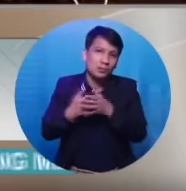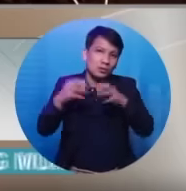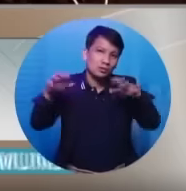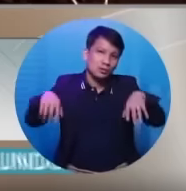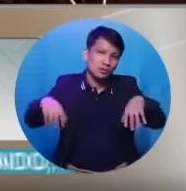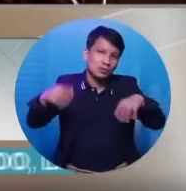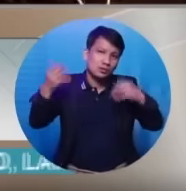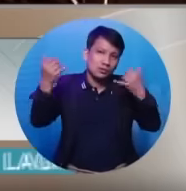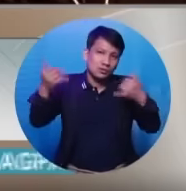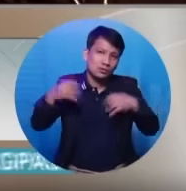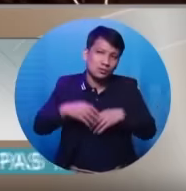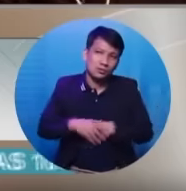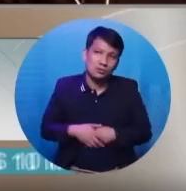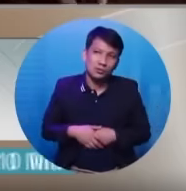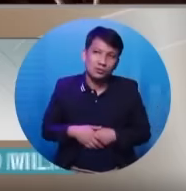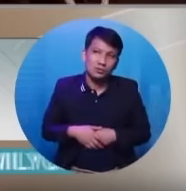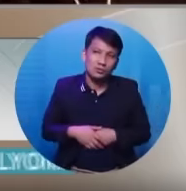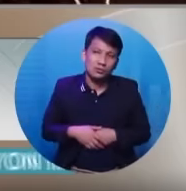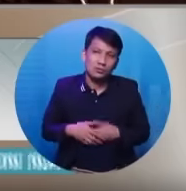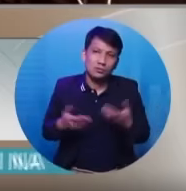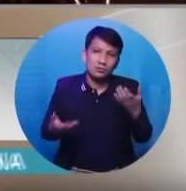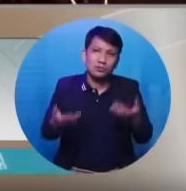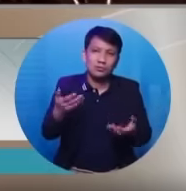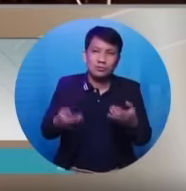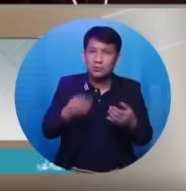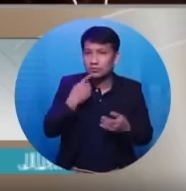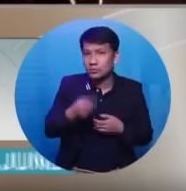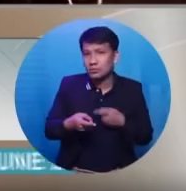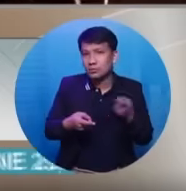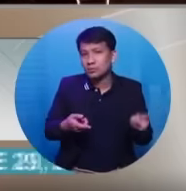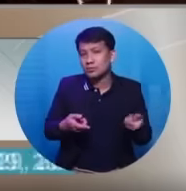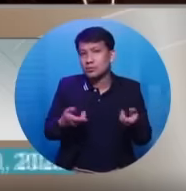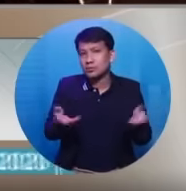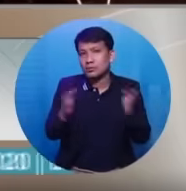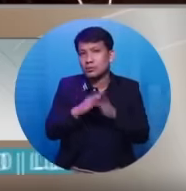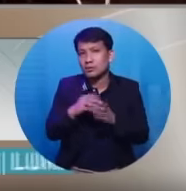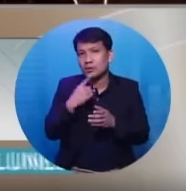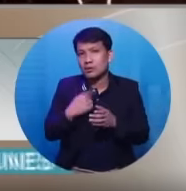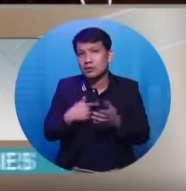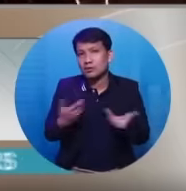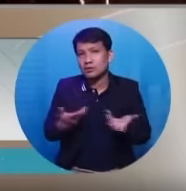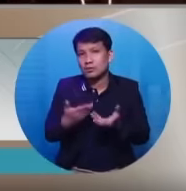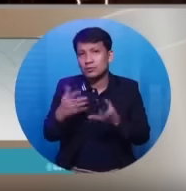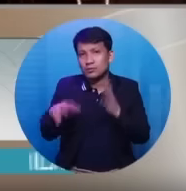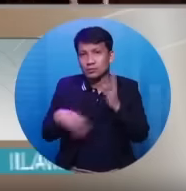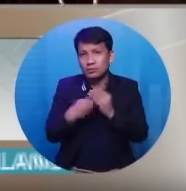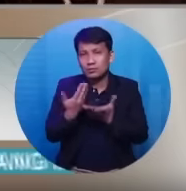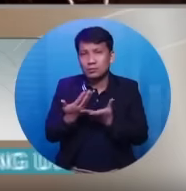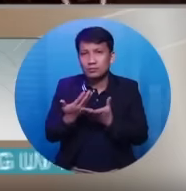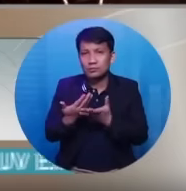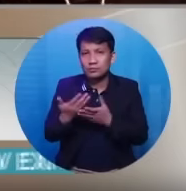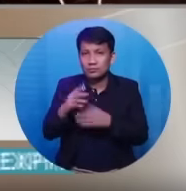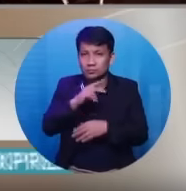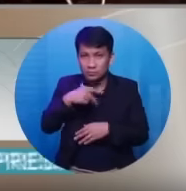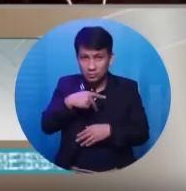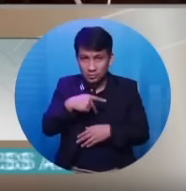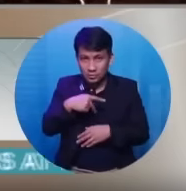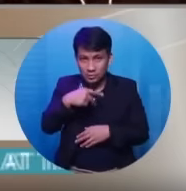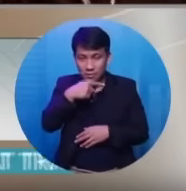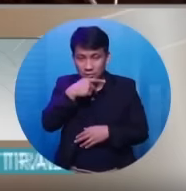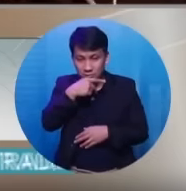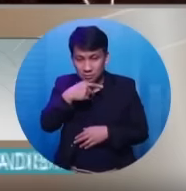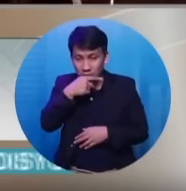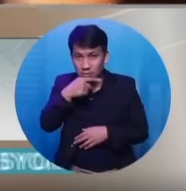kayo ang apartment? Oo. So, sir, kaya Sir Raffy, ina-ask ko po kung pasok ba yan sa panghihimasok ng privacy.